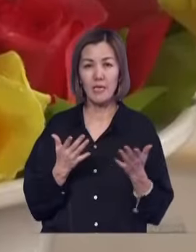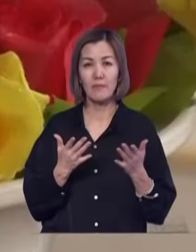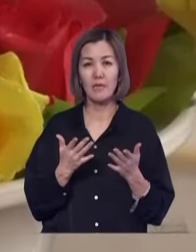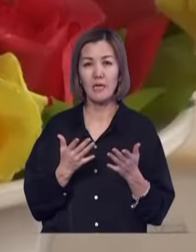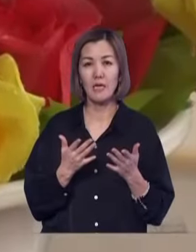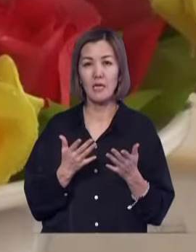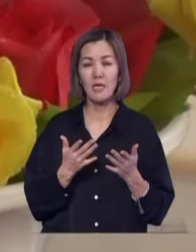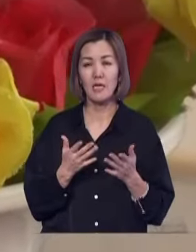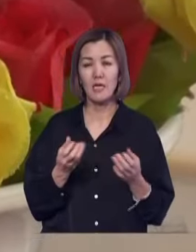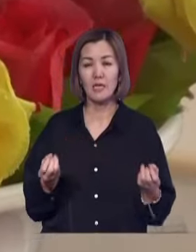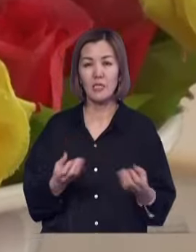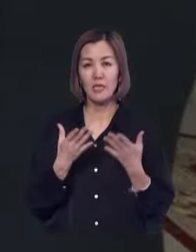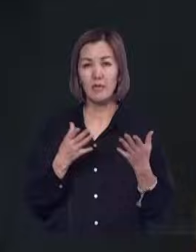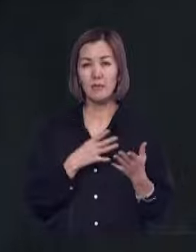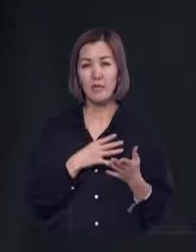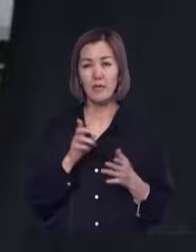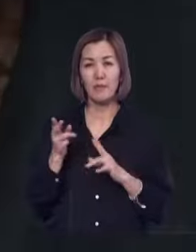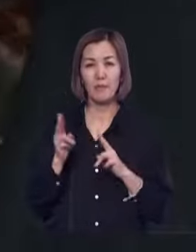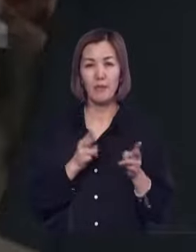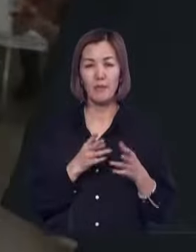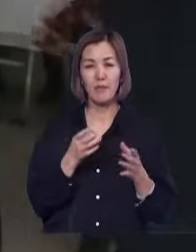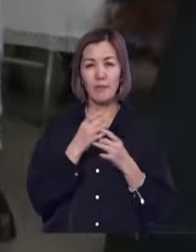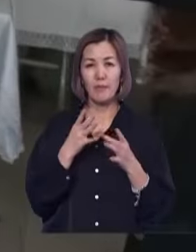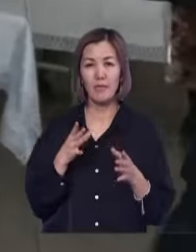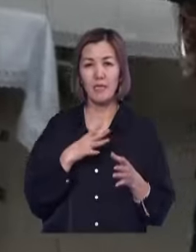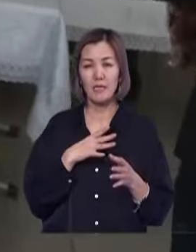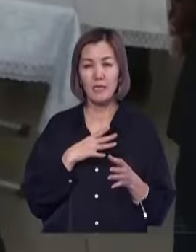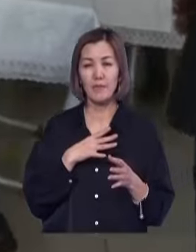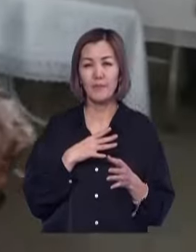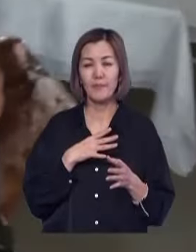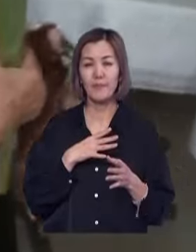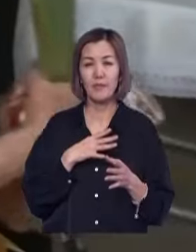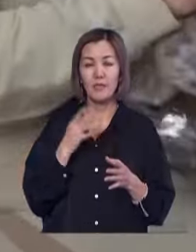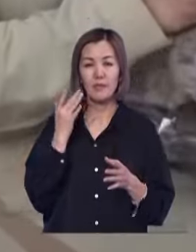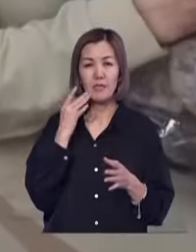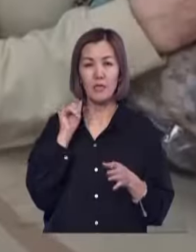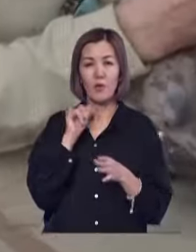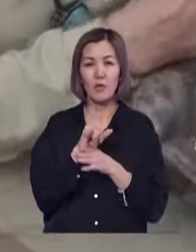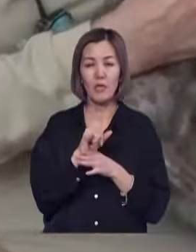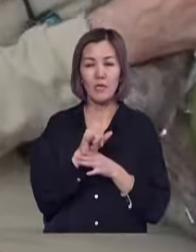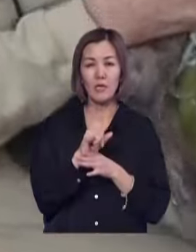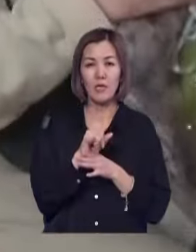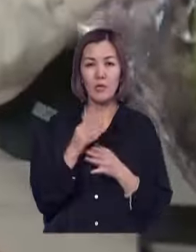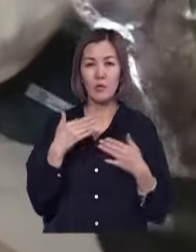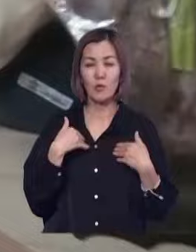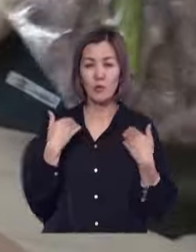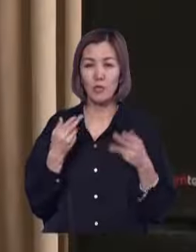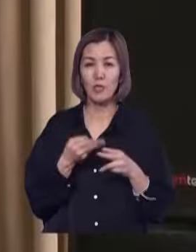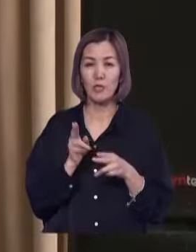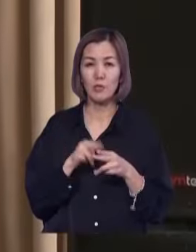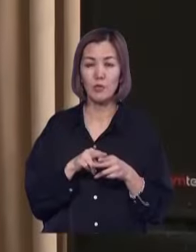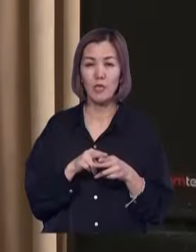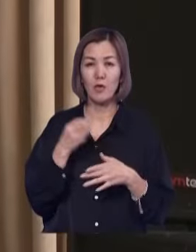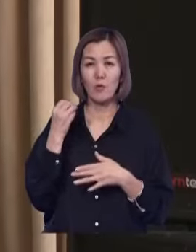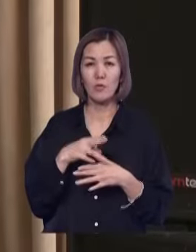арттардың көңілдері жадырап шыға келді. Би билеп, мерекелік атмосфераны сезінді. Арнайы келген қонақтар жылы лебіздерін айтты. Сондай олар